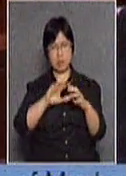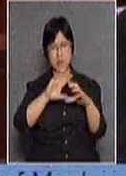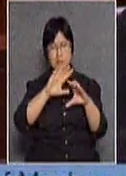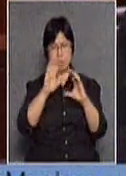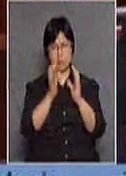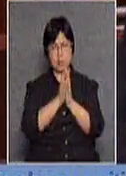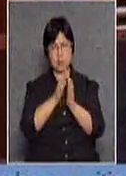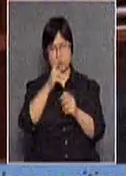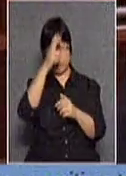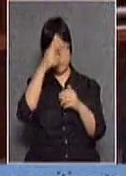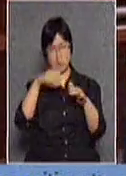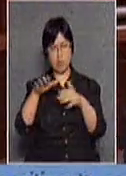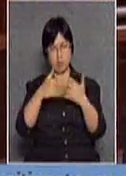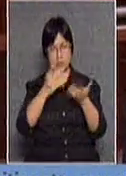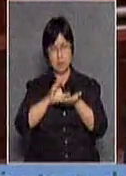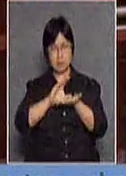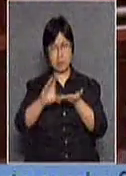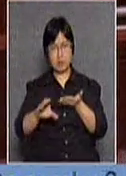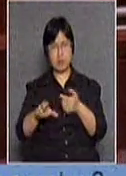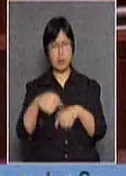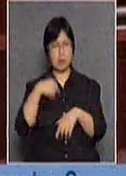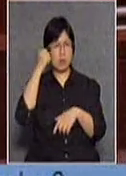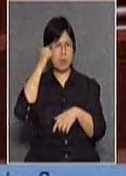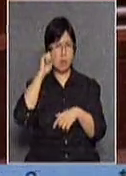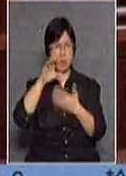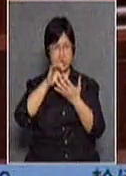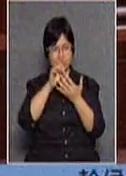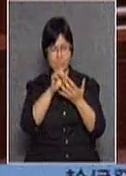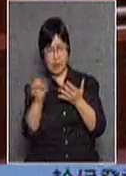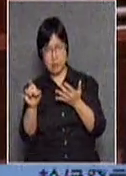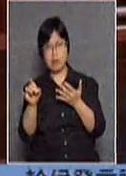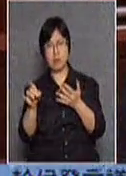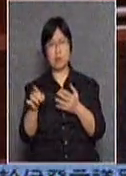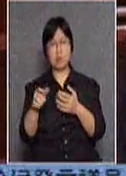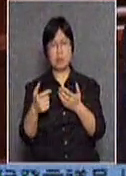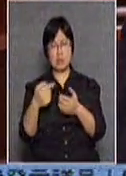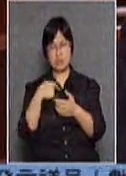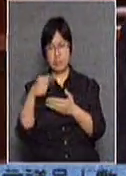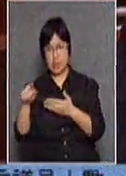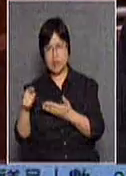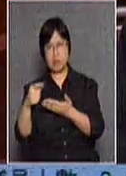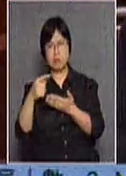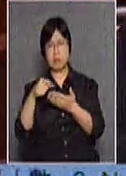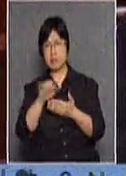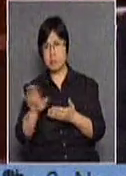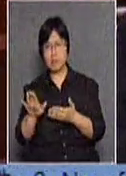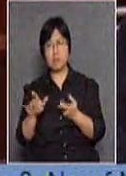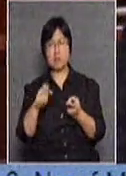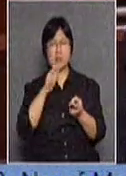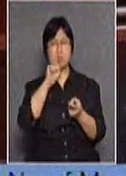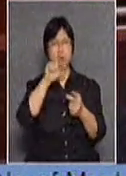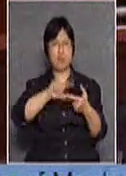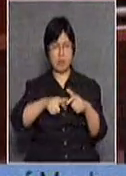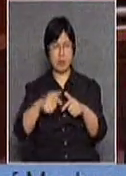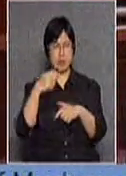撥款當中很難說是我們去抽出一部分過或者是不過。一個方法大家可以